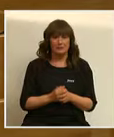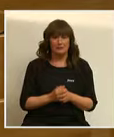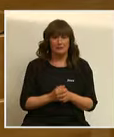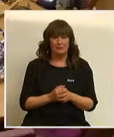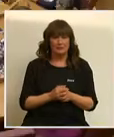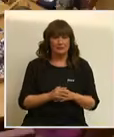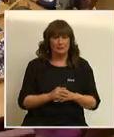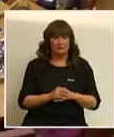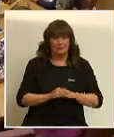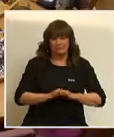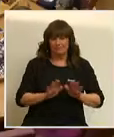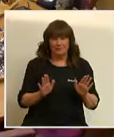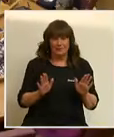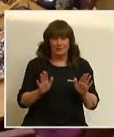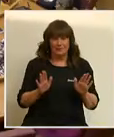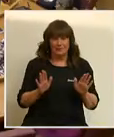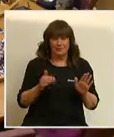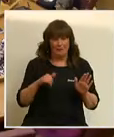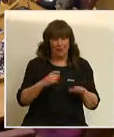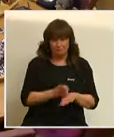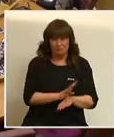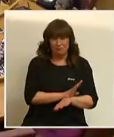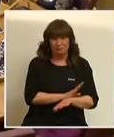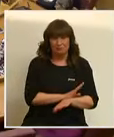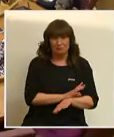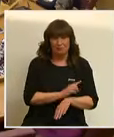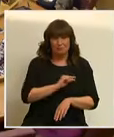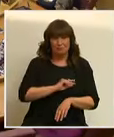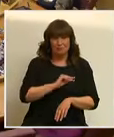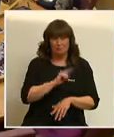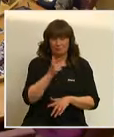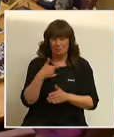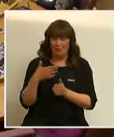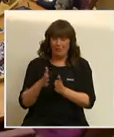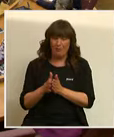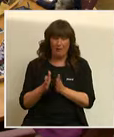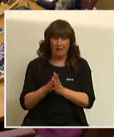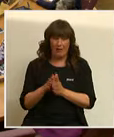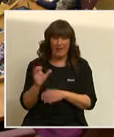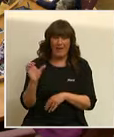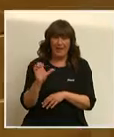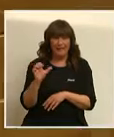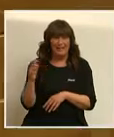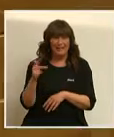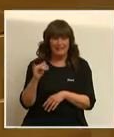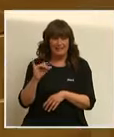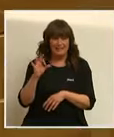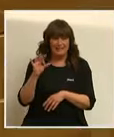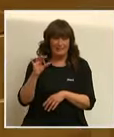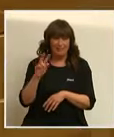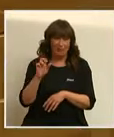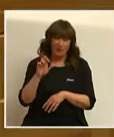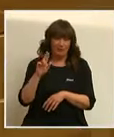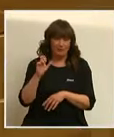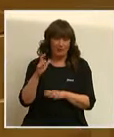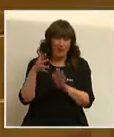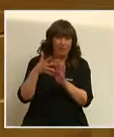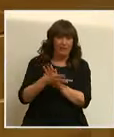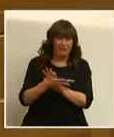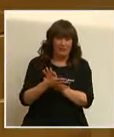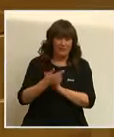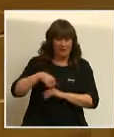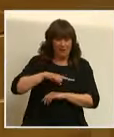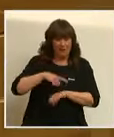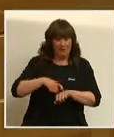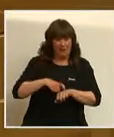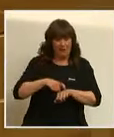no res, això ha estat molt emotiu. El meu company Enrique Gisbert pues, crec que ha definit un poc el que ens